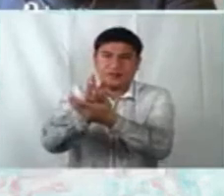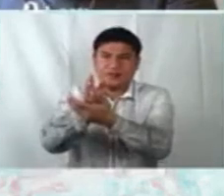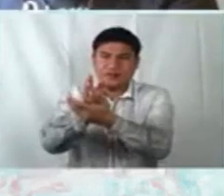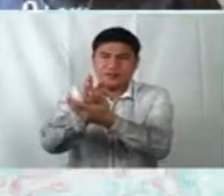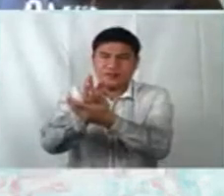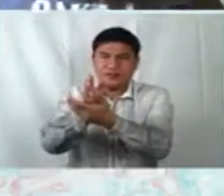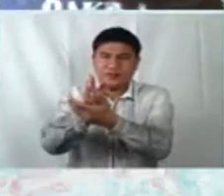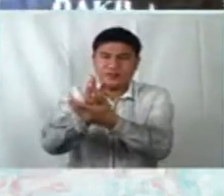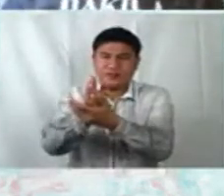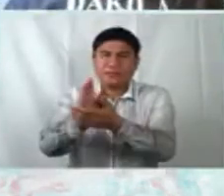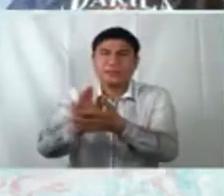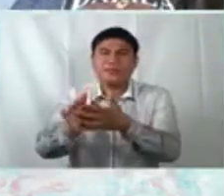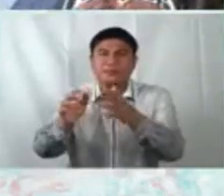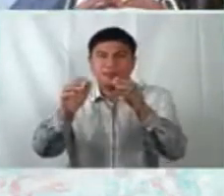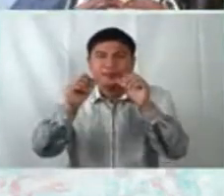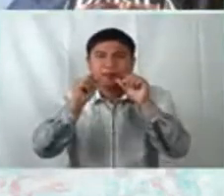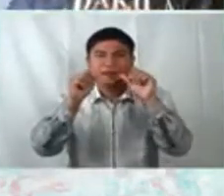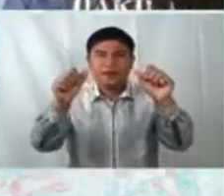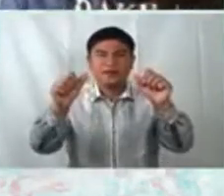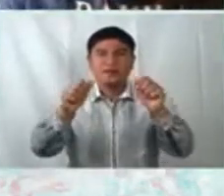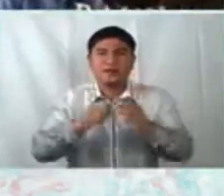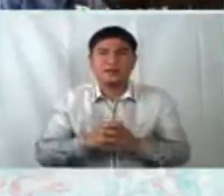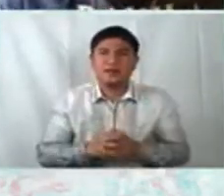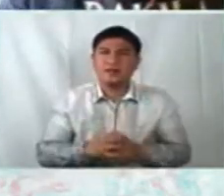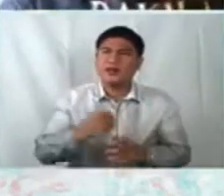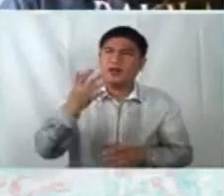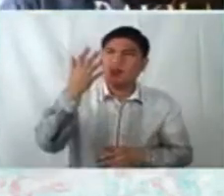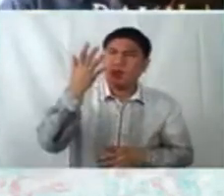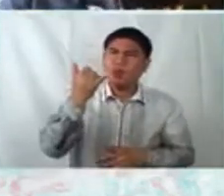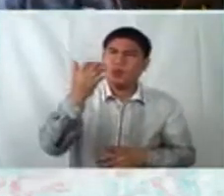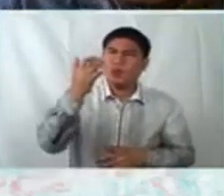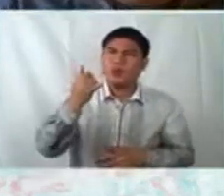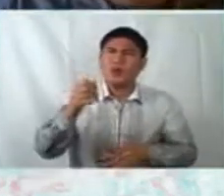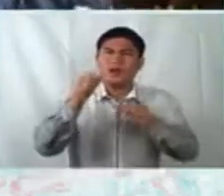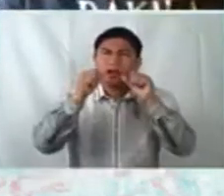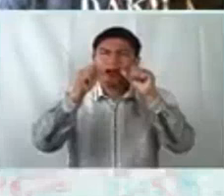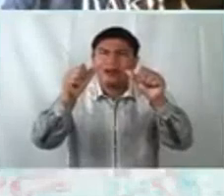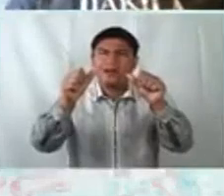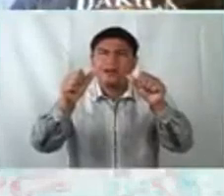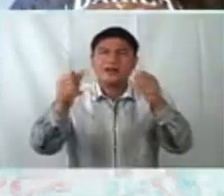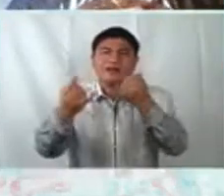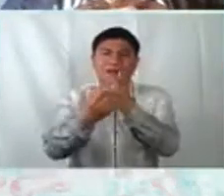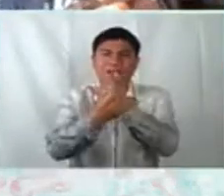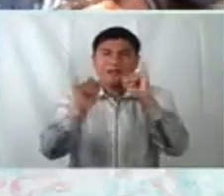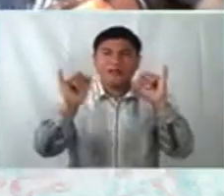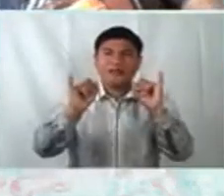niyang sinabi kay Emilio Aguinaldo, bakit mo pinoklama ang independensya?